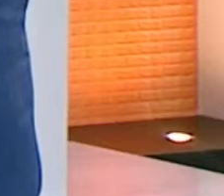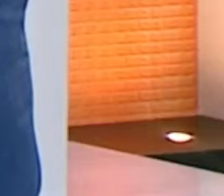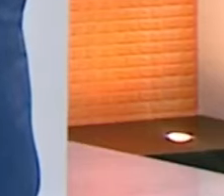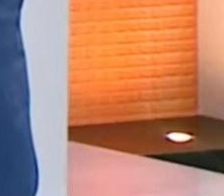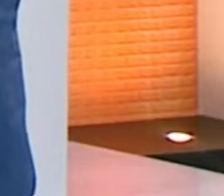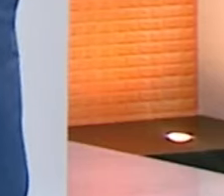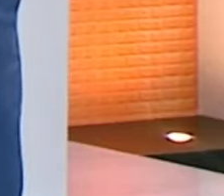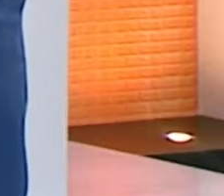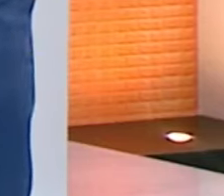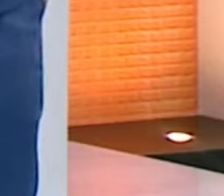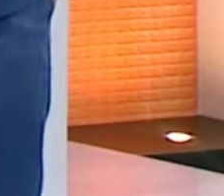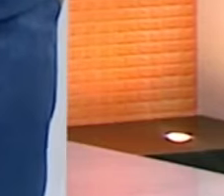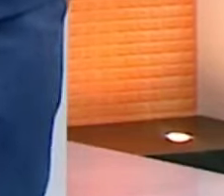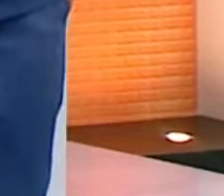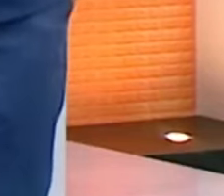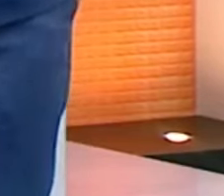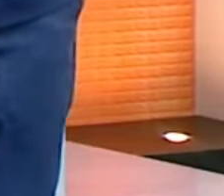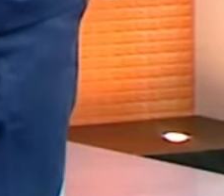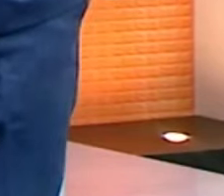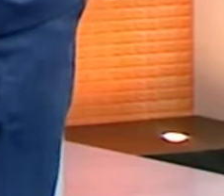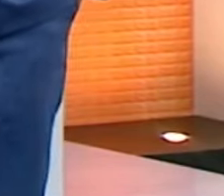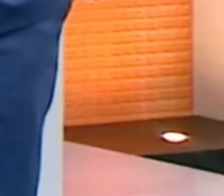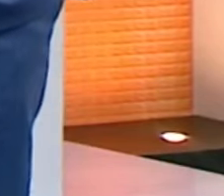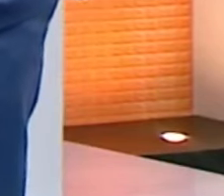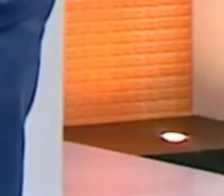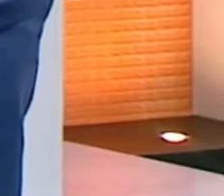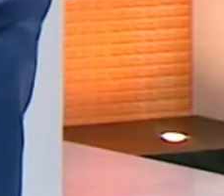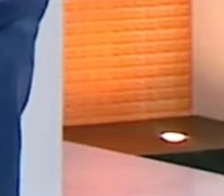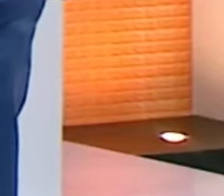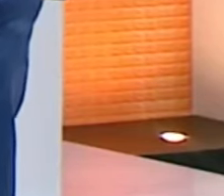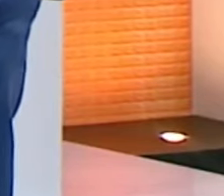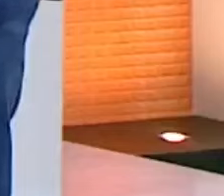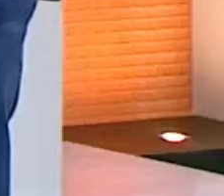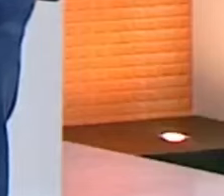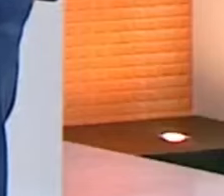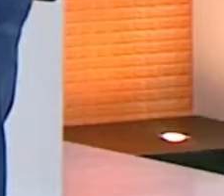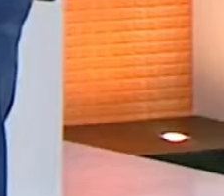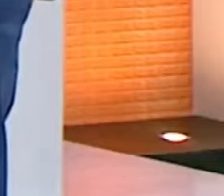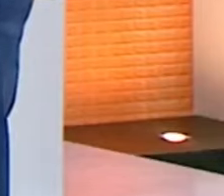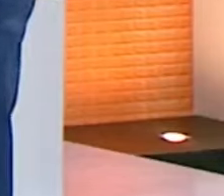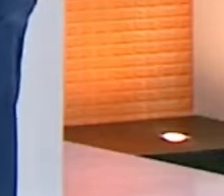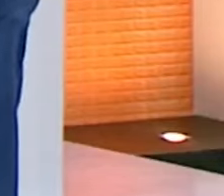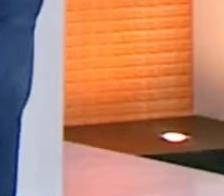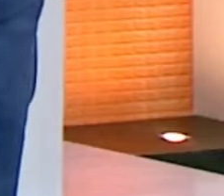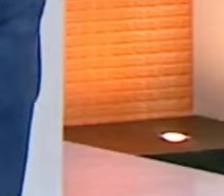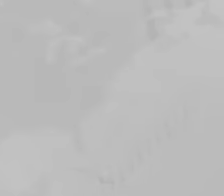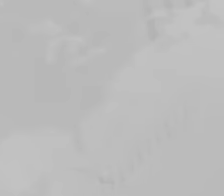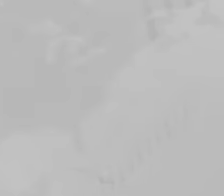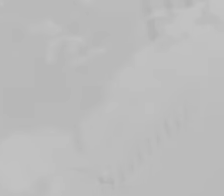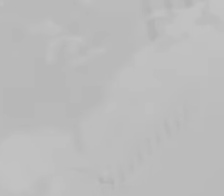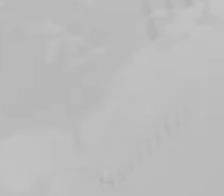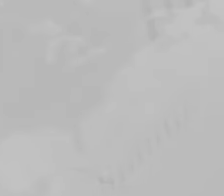GMA Pinoy TV at sa www.gmanews.tv.